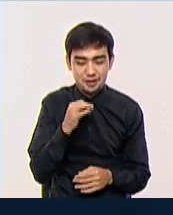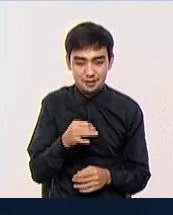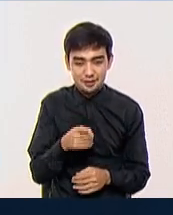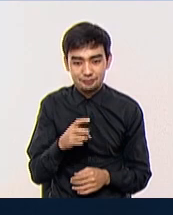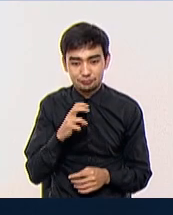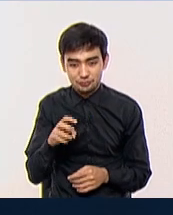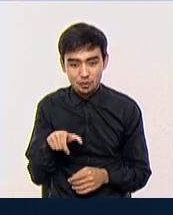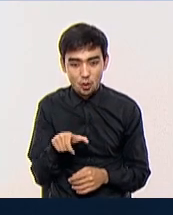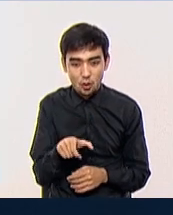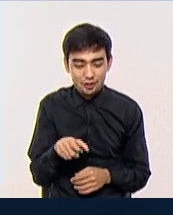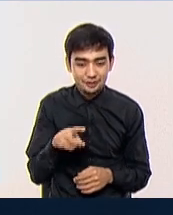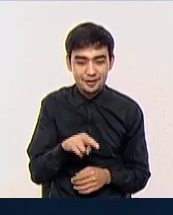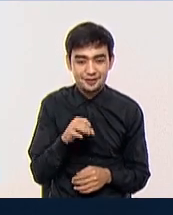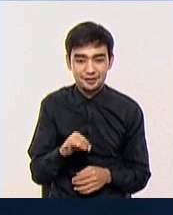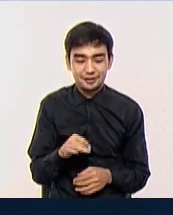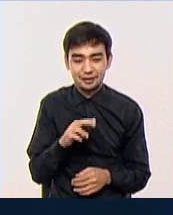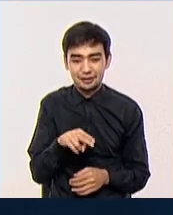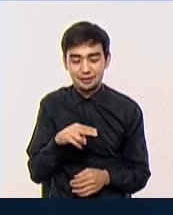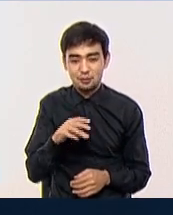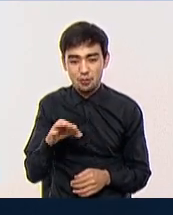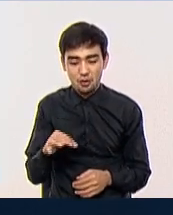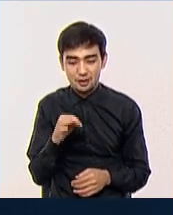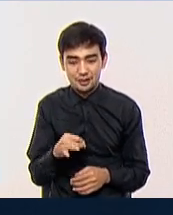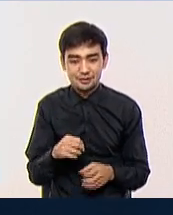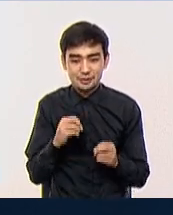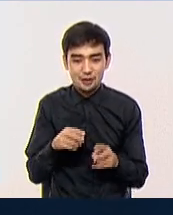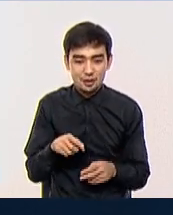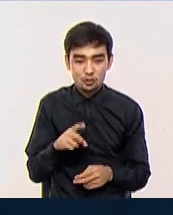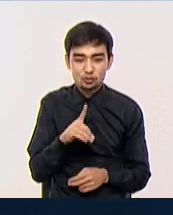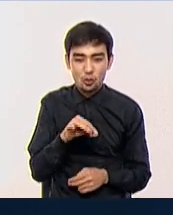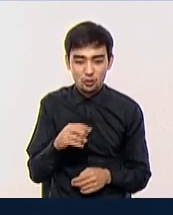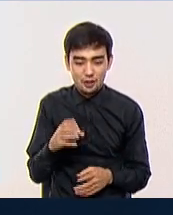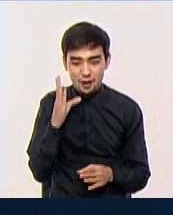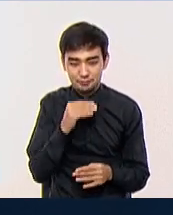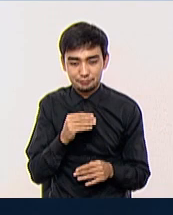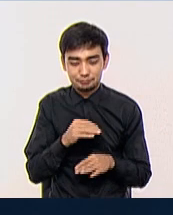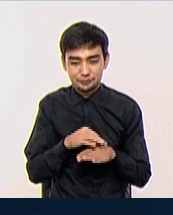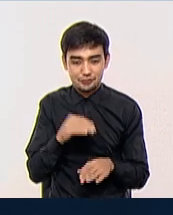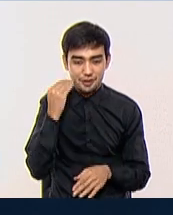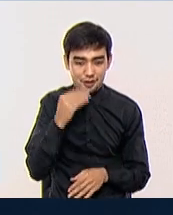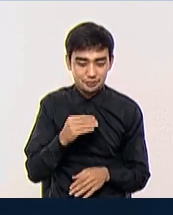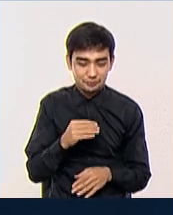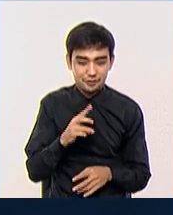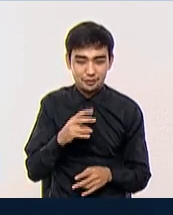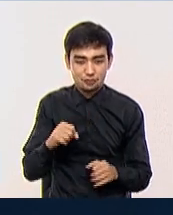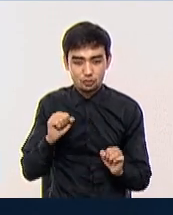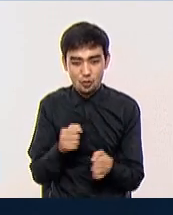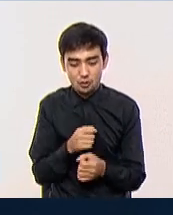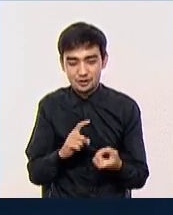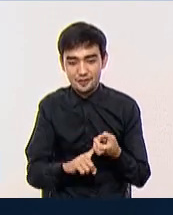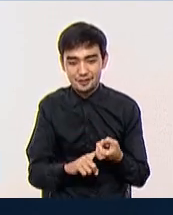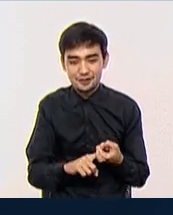трасса, расположение депо в индустриальной зоне должны как раз обеспечивать качественную скоростную связь